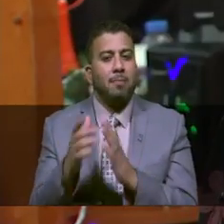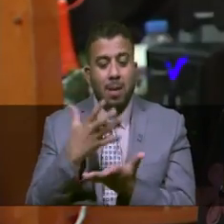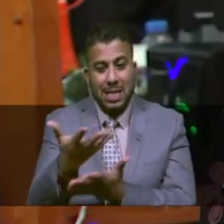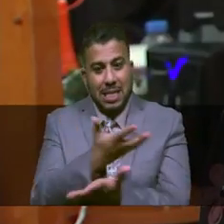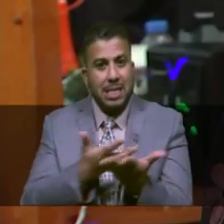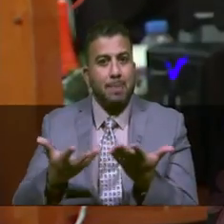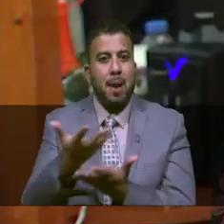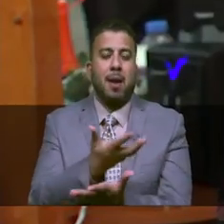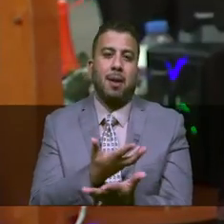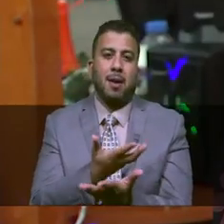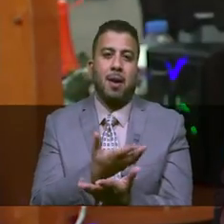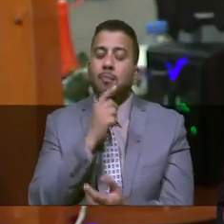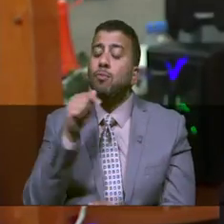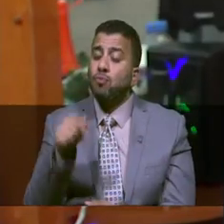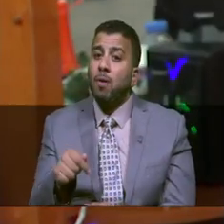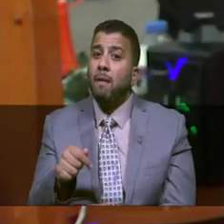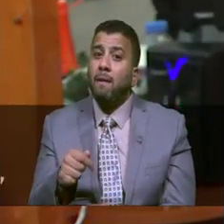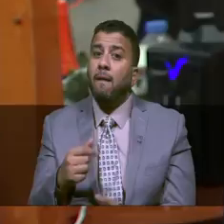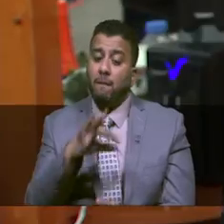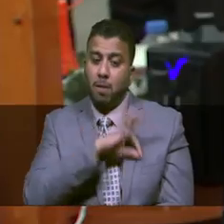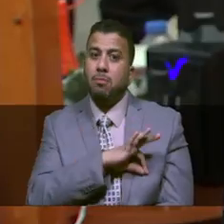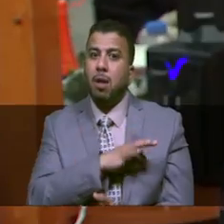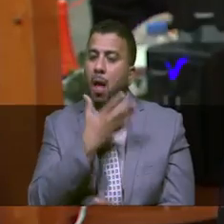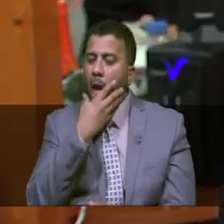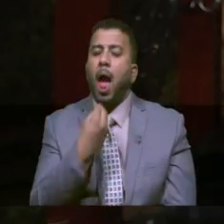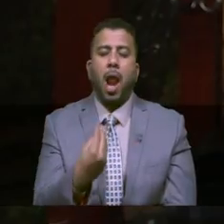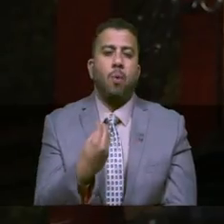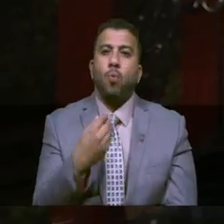نستثمره. فاليوم هاي فرصة حلوة للجميع طبعا.